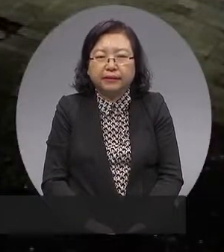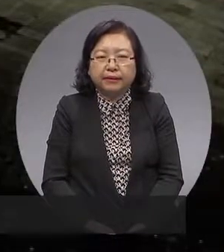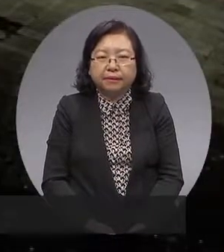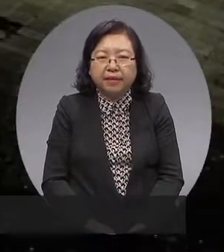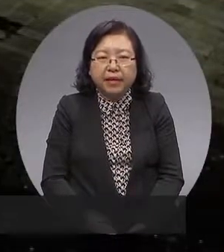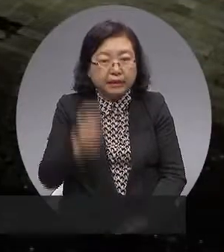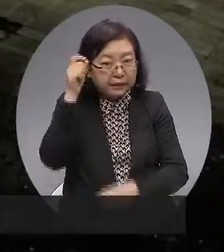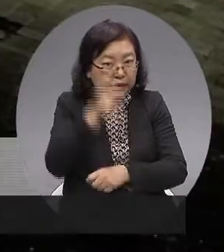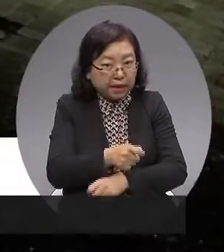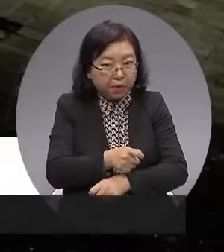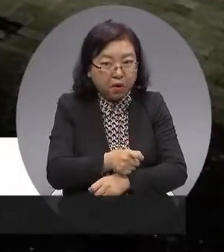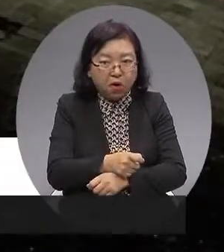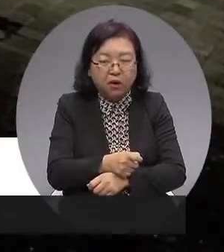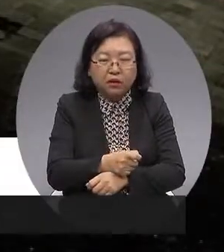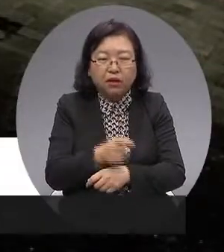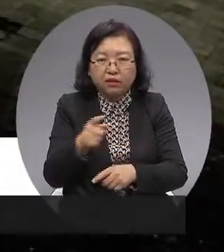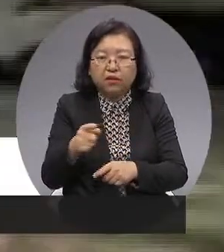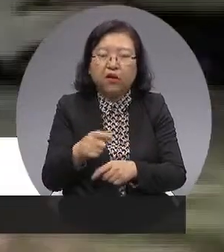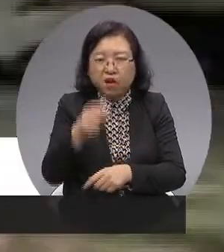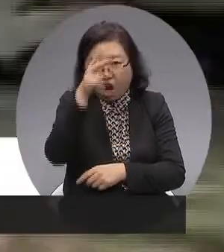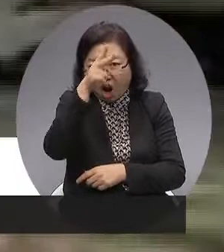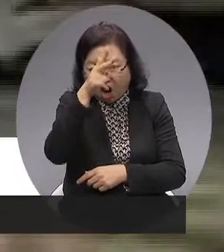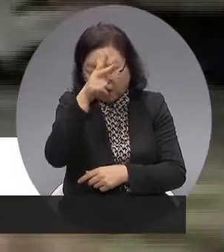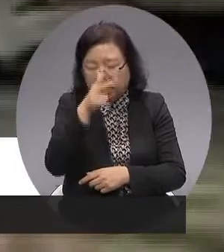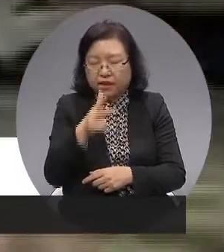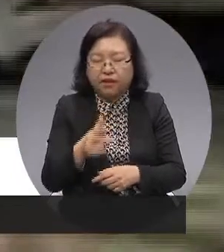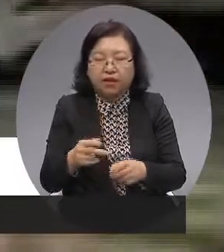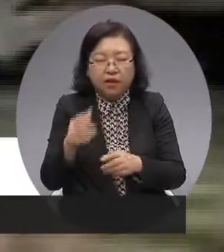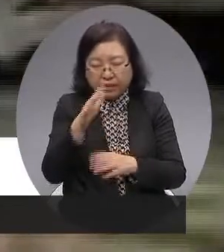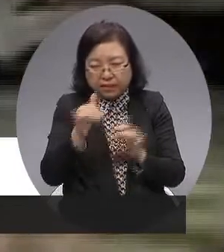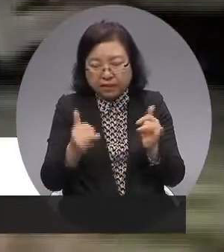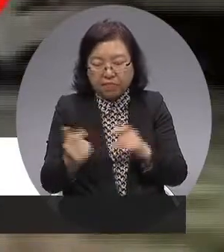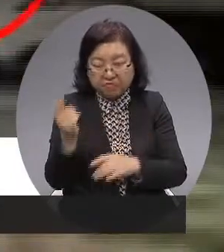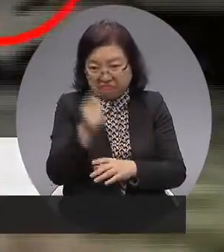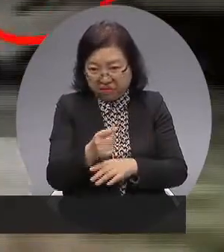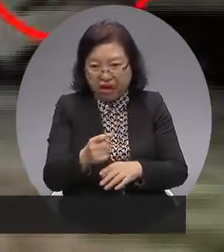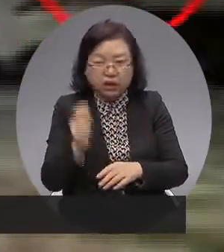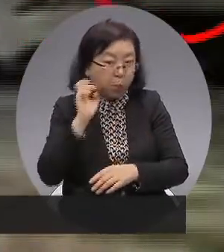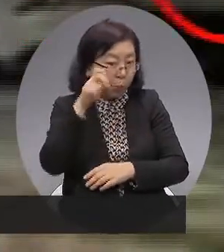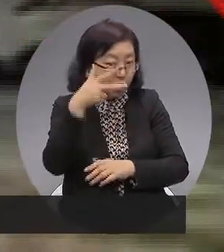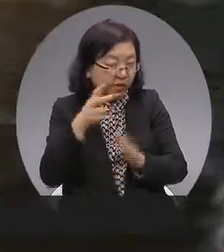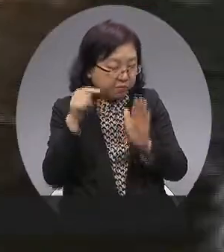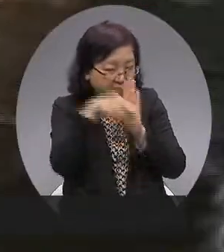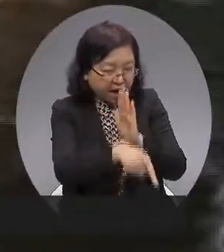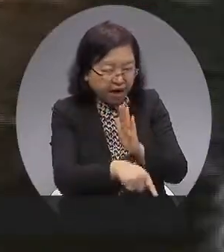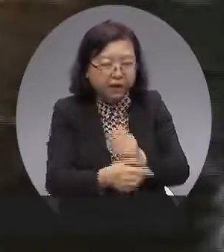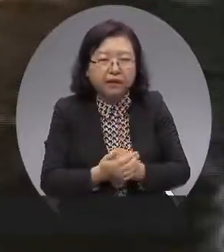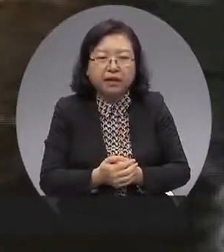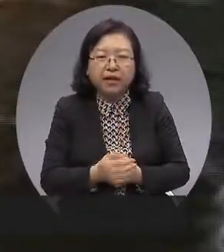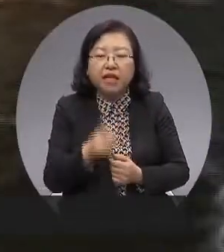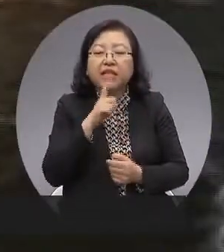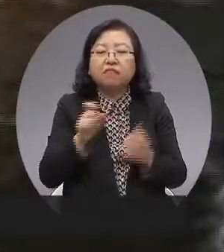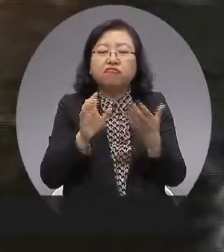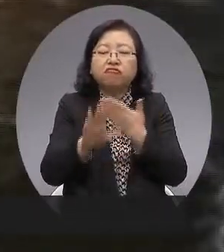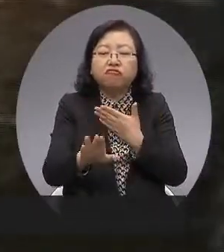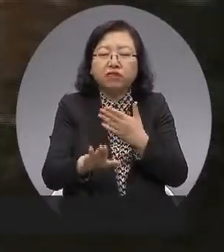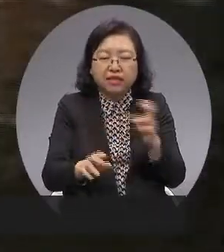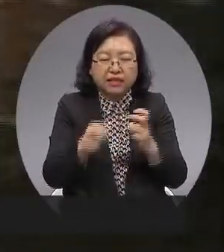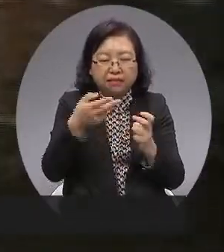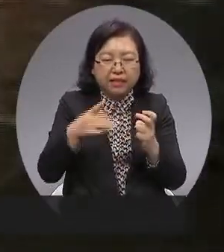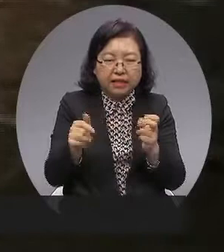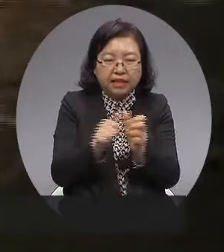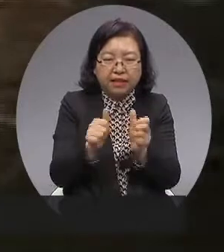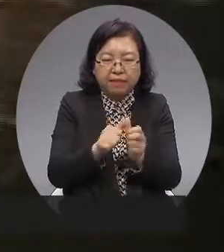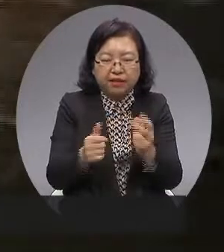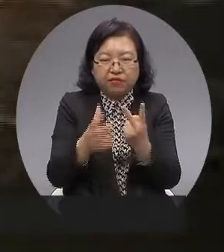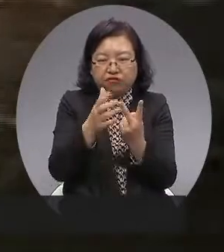늦은 새벽 도로가에 멈춰선 순찰차 두 대에서 경찰관들이 내려 모텔 안으로 뛰어들어갑니다. 10분 뒤 20대 남성 두 명을